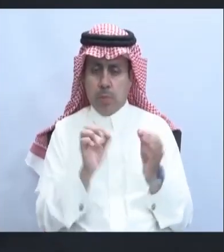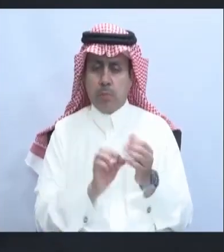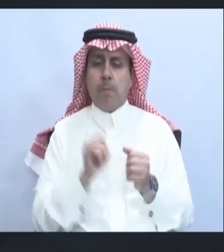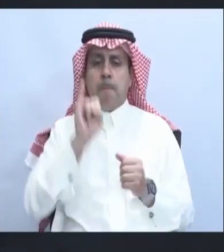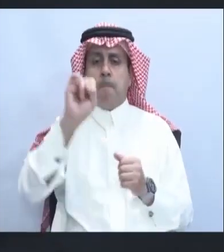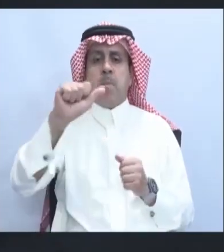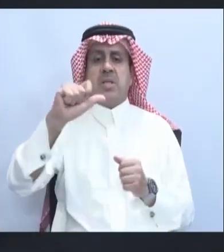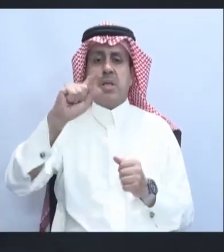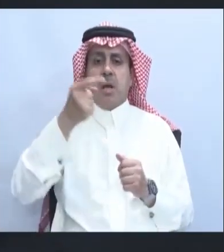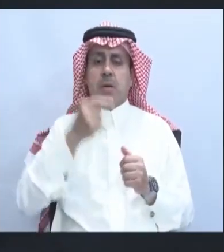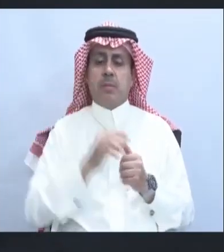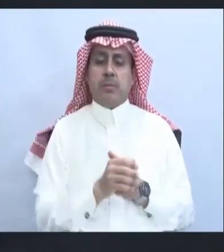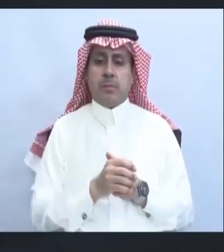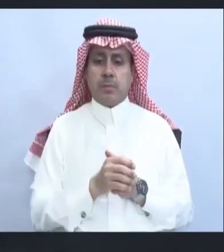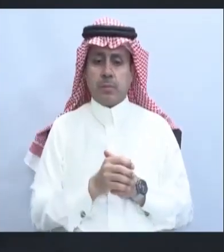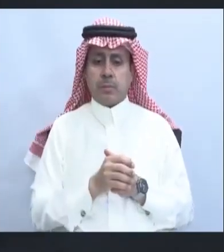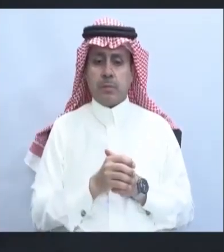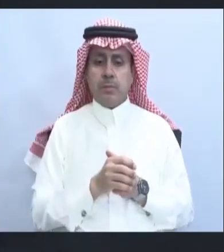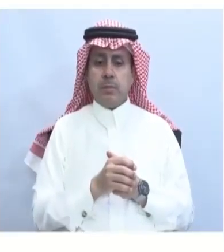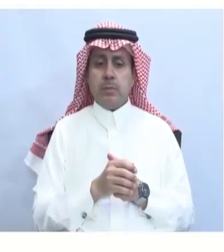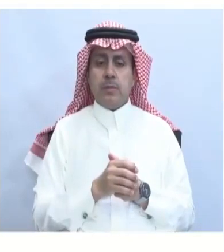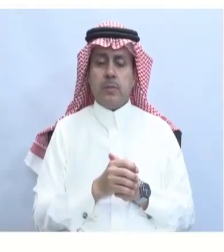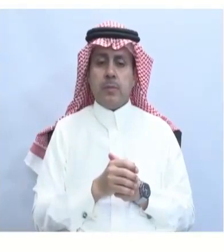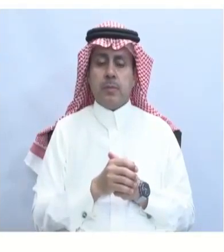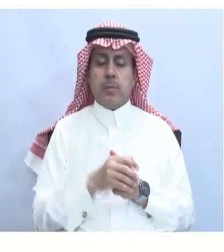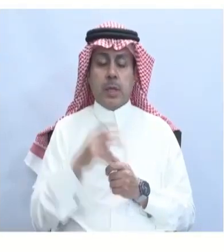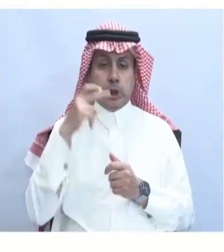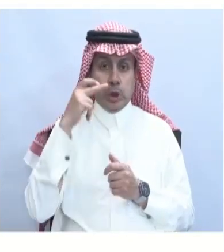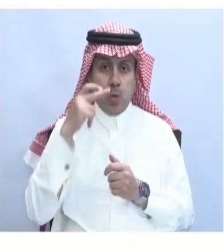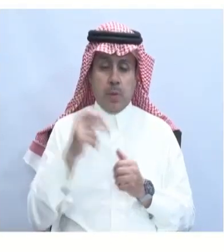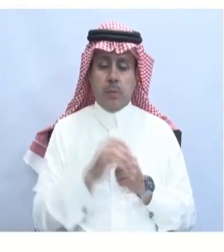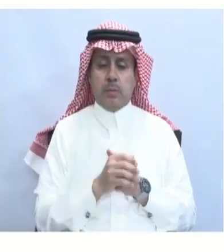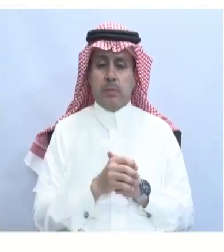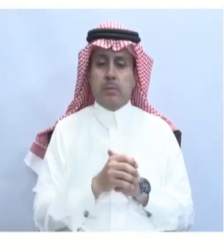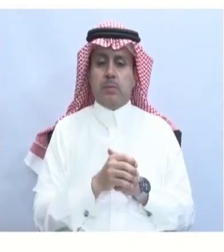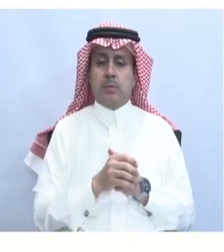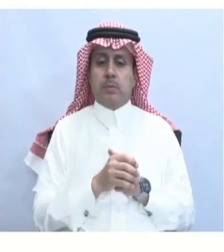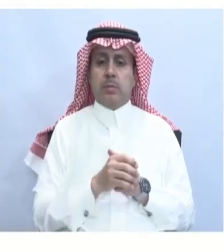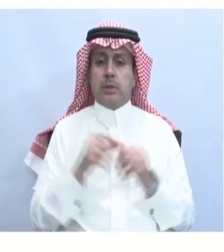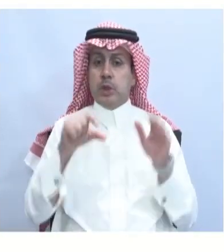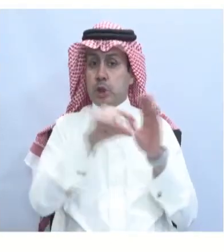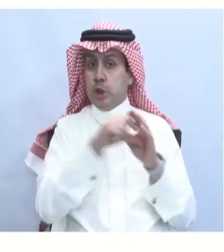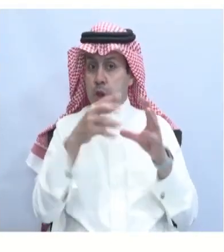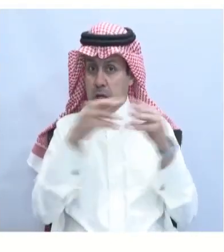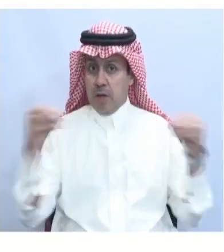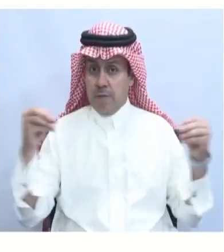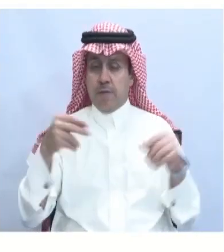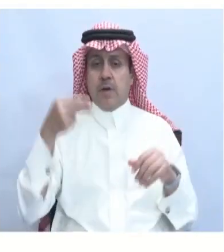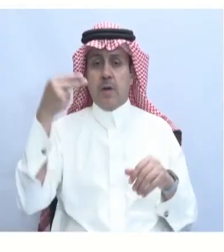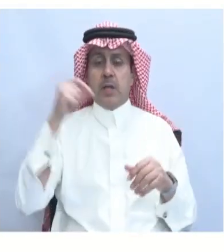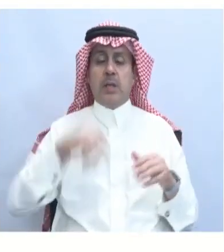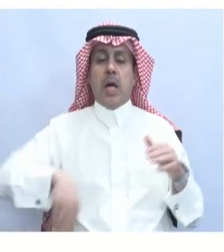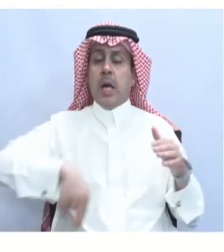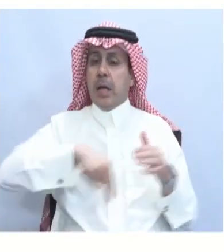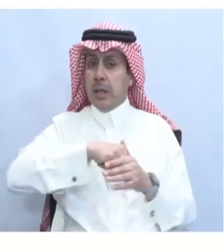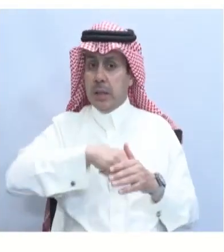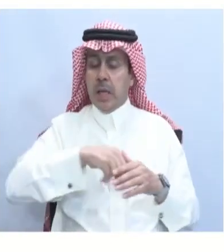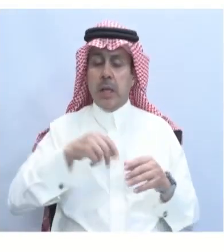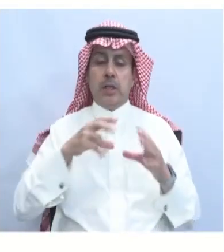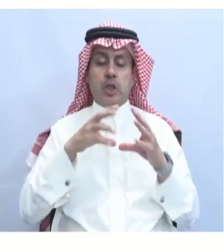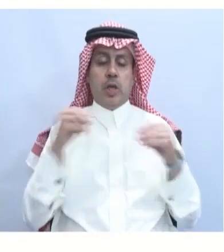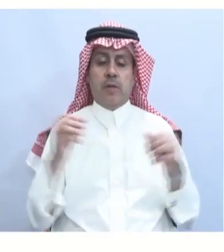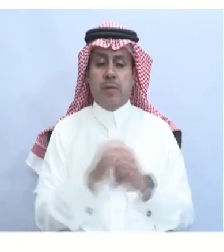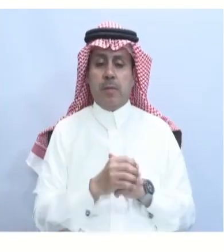بهذا الدرس او غيره هنا الجواب عن هذا السؤال ناتي الى تعريف العده لغه العدد